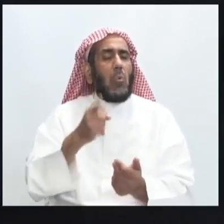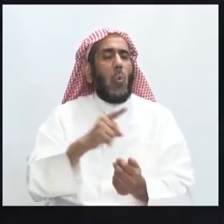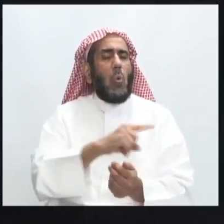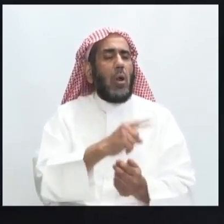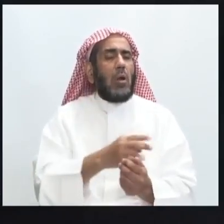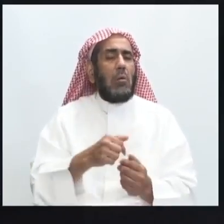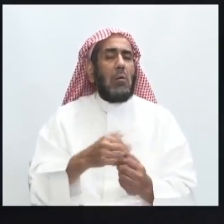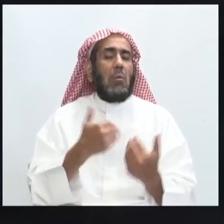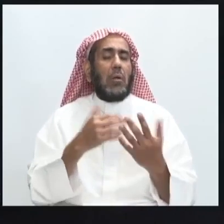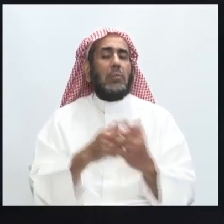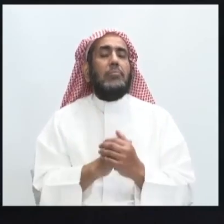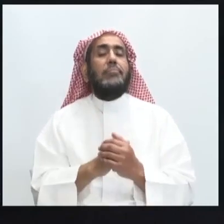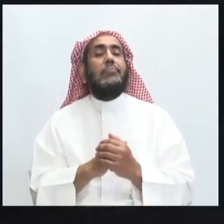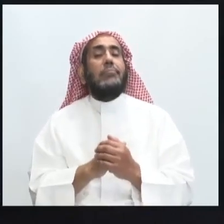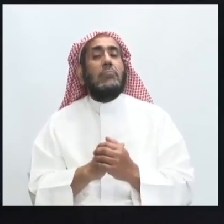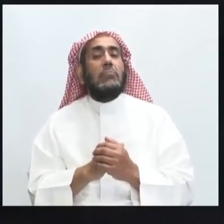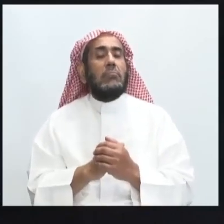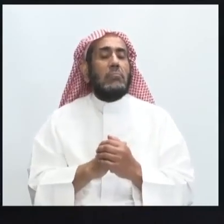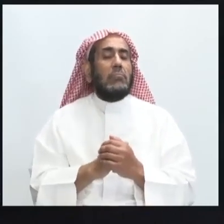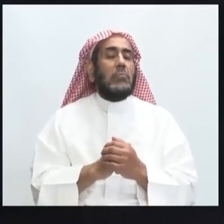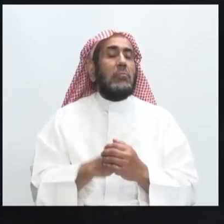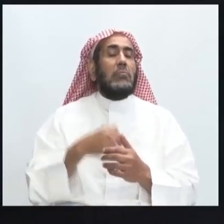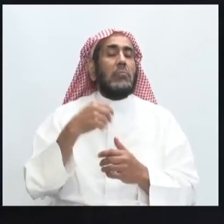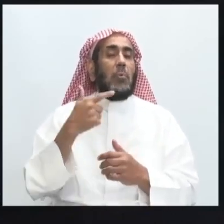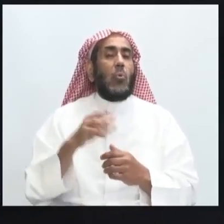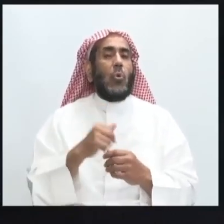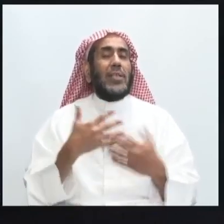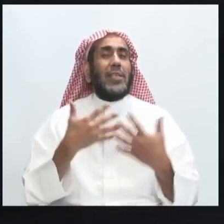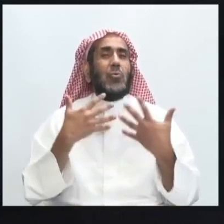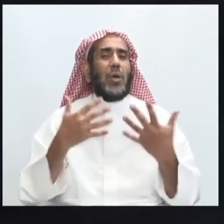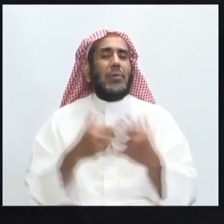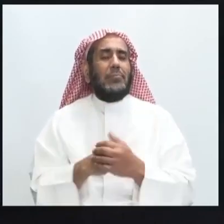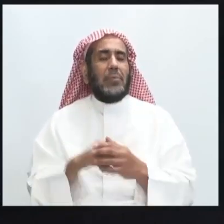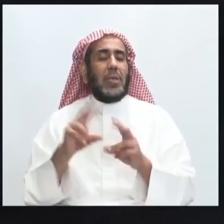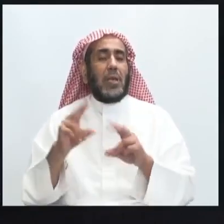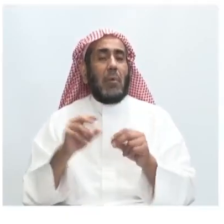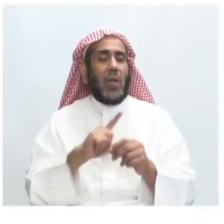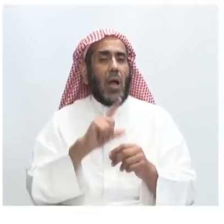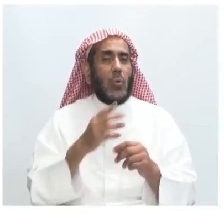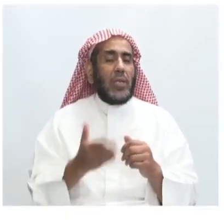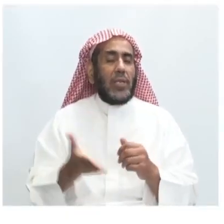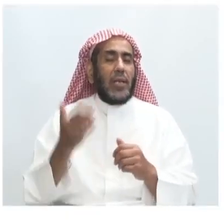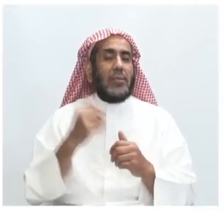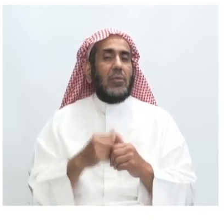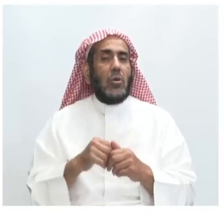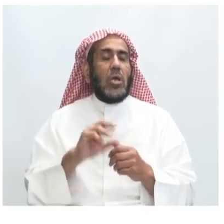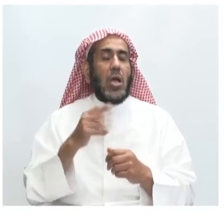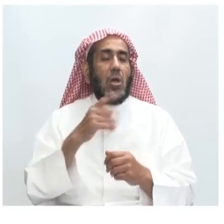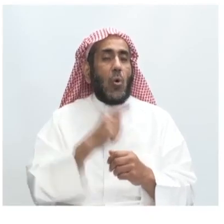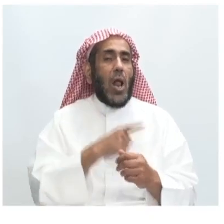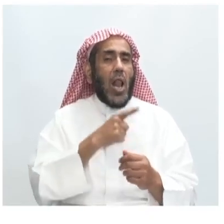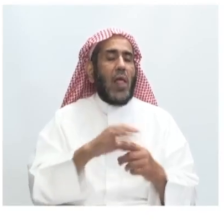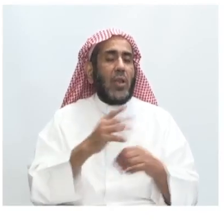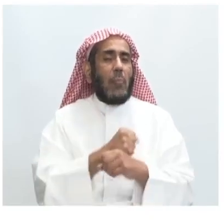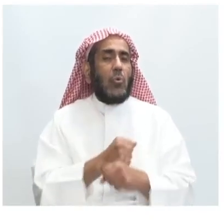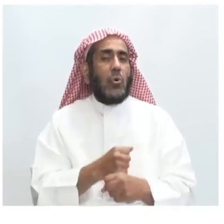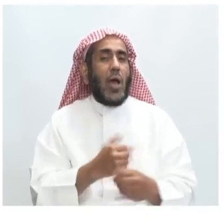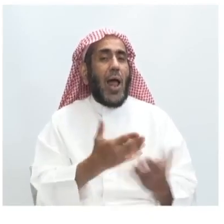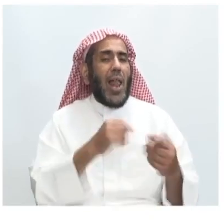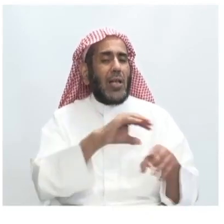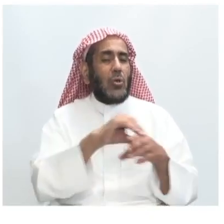مره يكون لك اليمين سابعا هنا التشويق كما في قوله تعالى يا ايها الذين امنوا هل